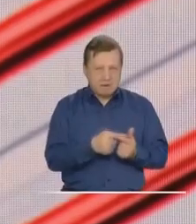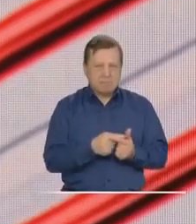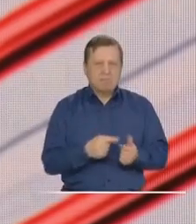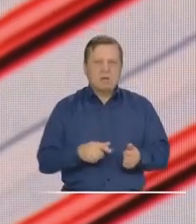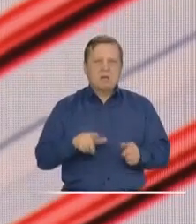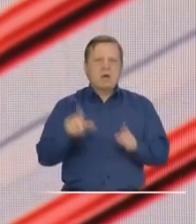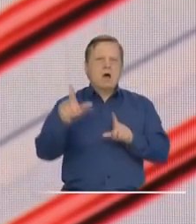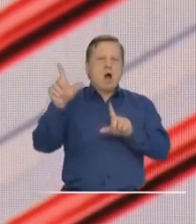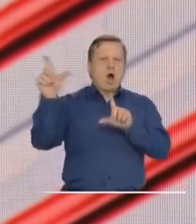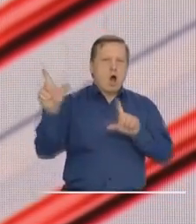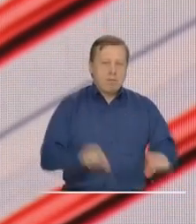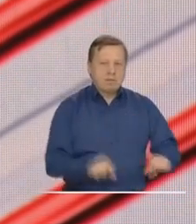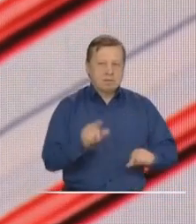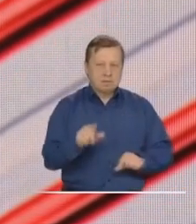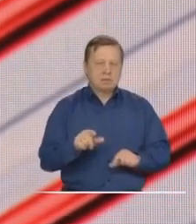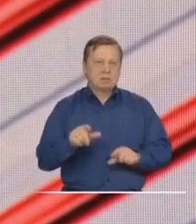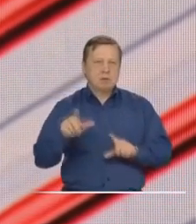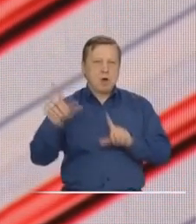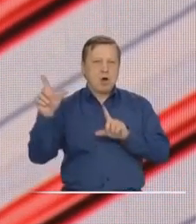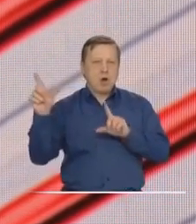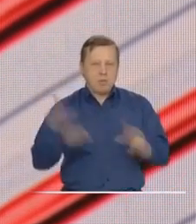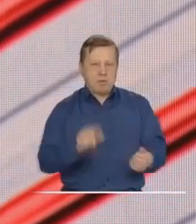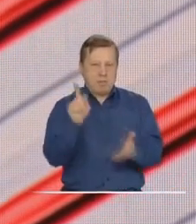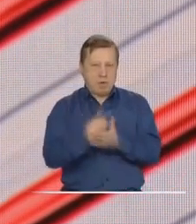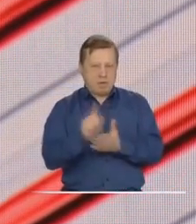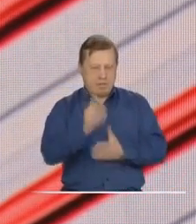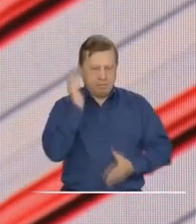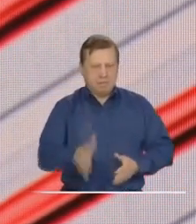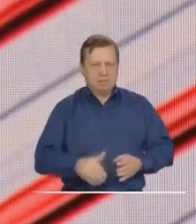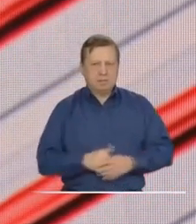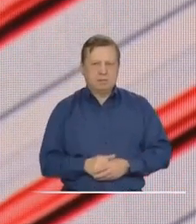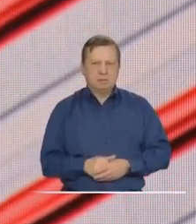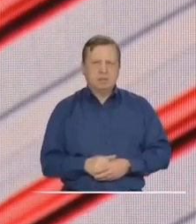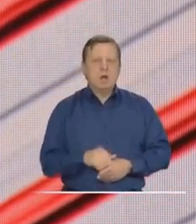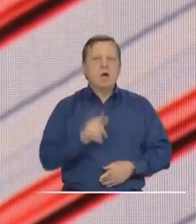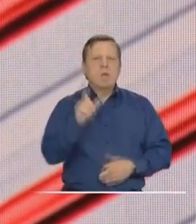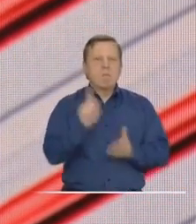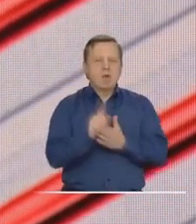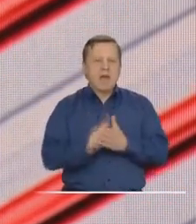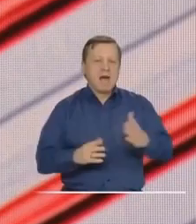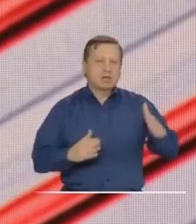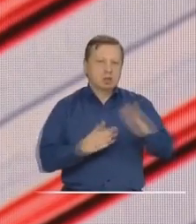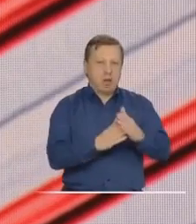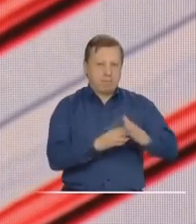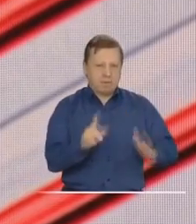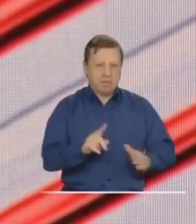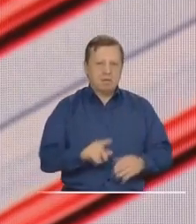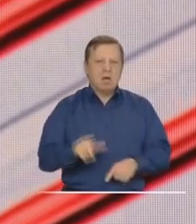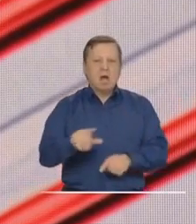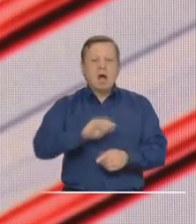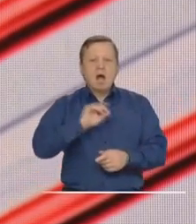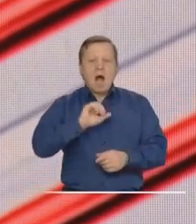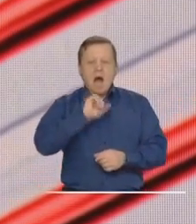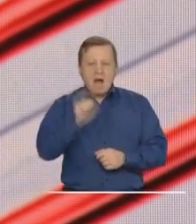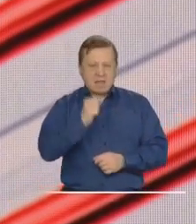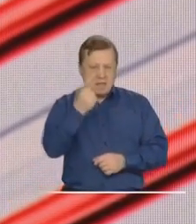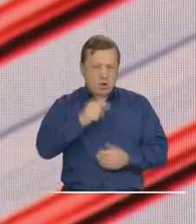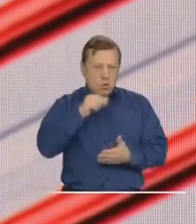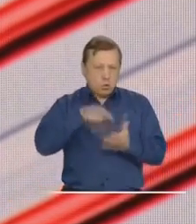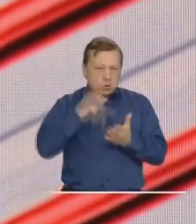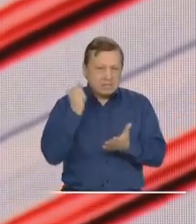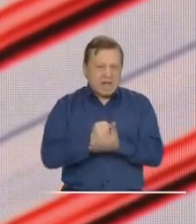obniżę bardzo obniżę podatki powiem stop podatkom nie podpiszę żadnej ustawy